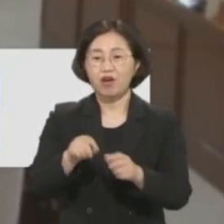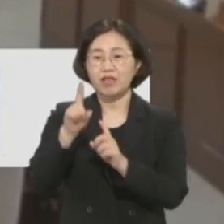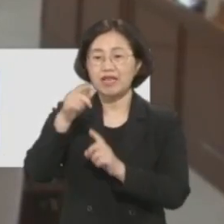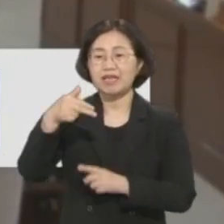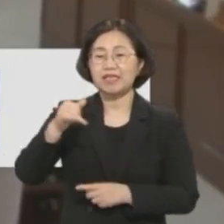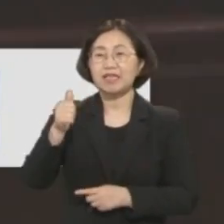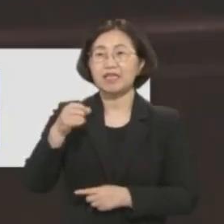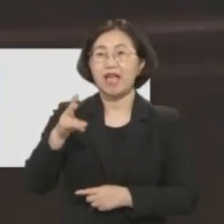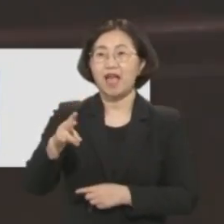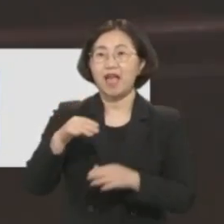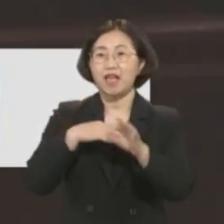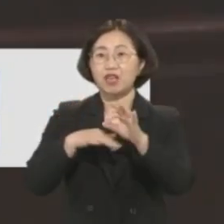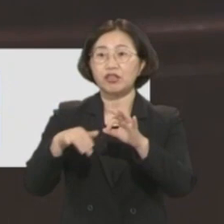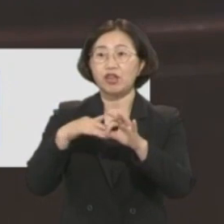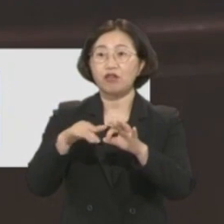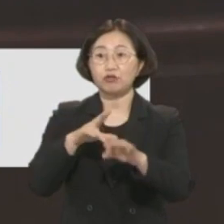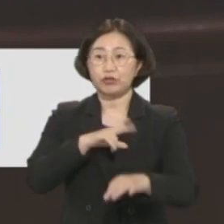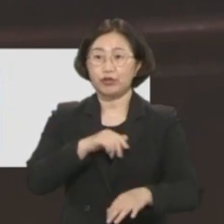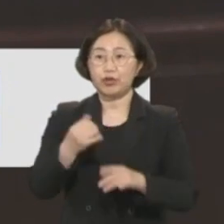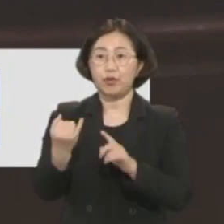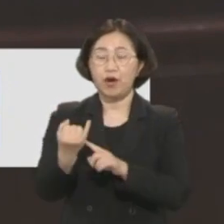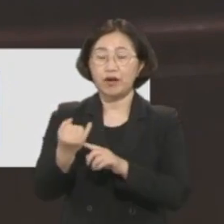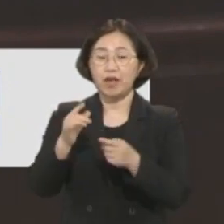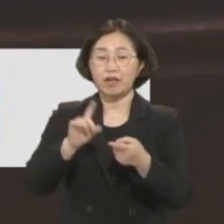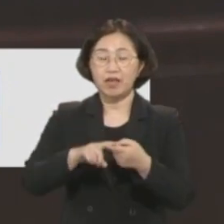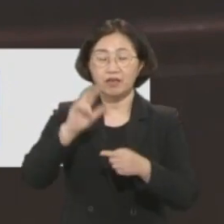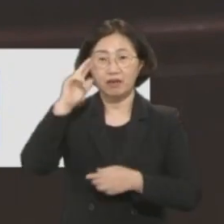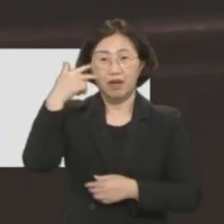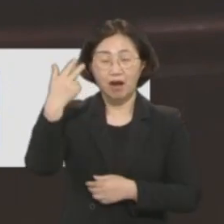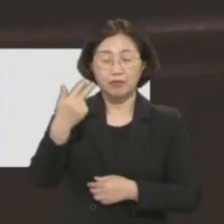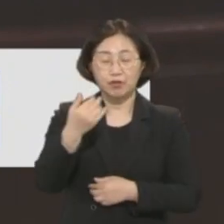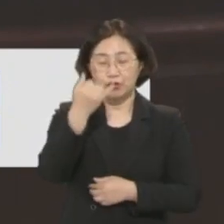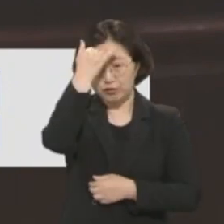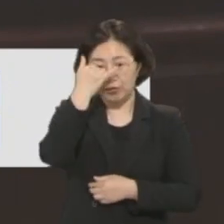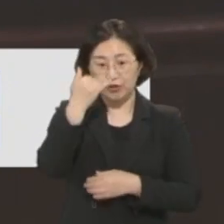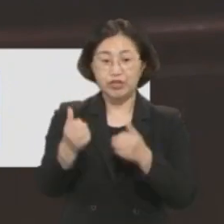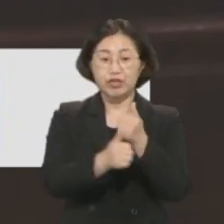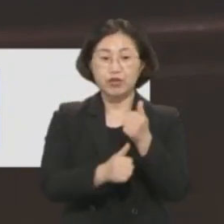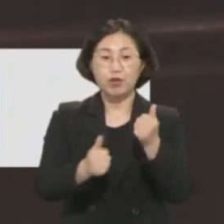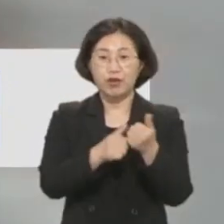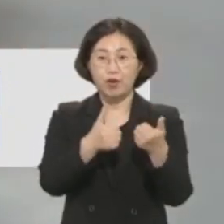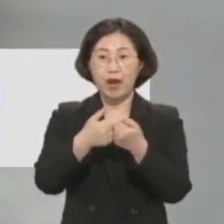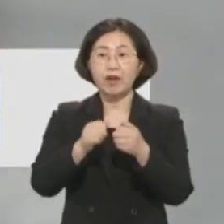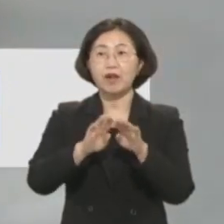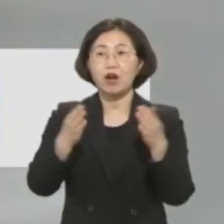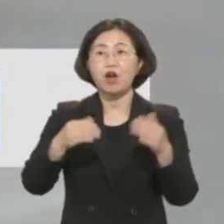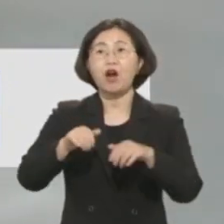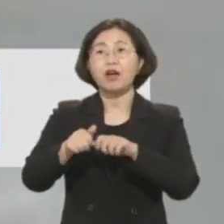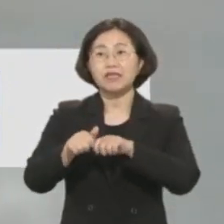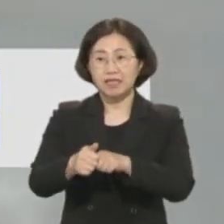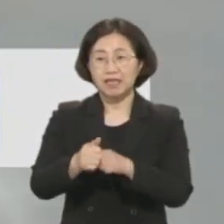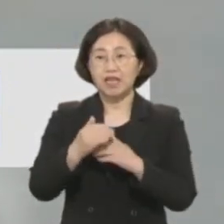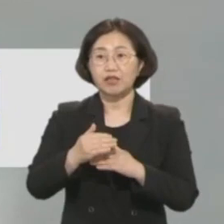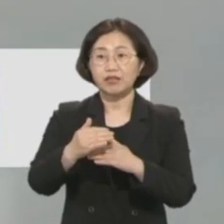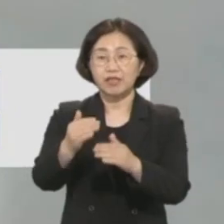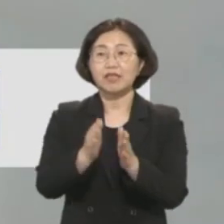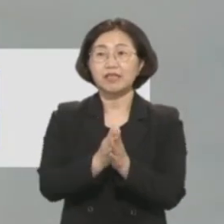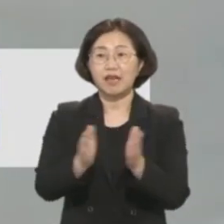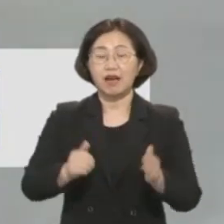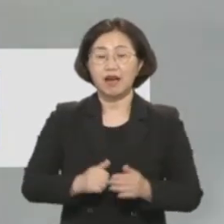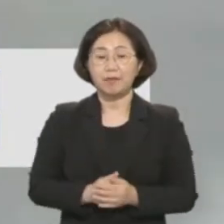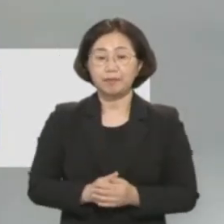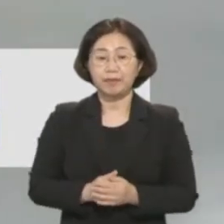서천군 의원에 대해 본 의회가 다음 주 중 윤리비를 소집해 징계조치에 나설 전망입니다 국민의 힘